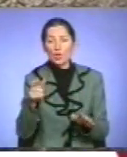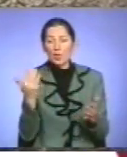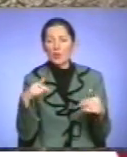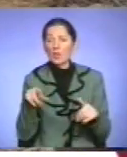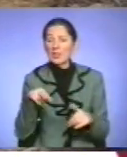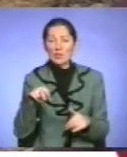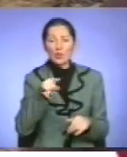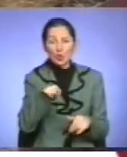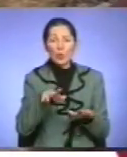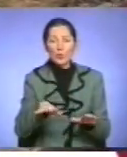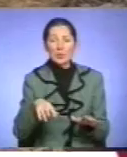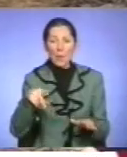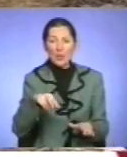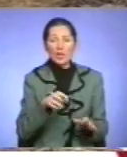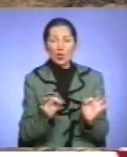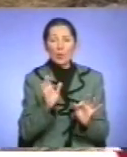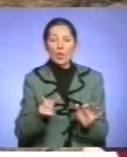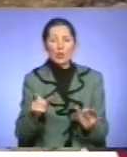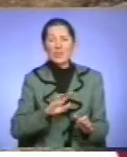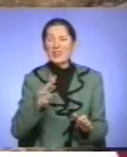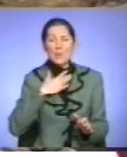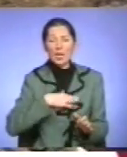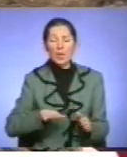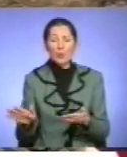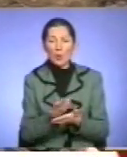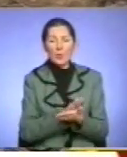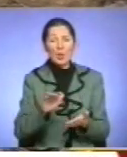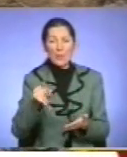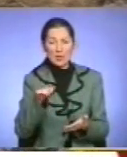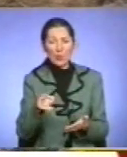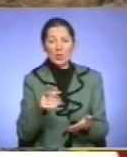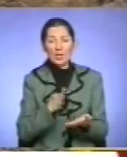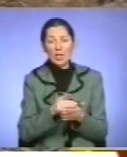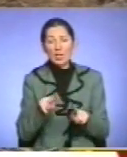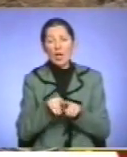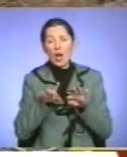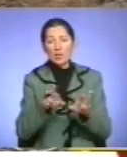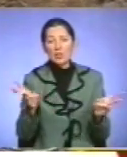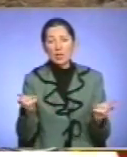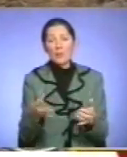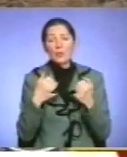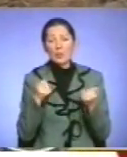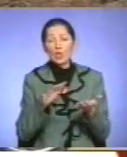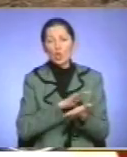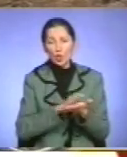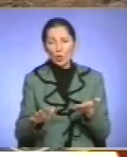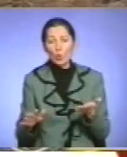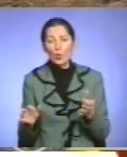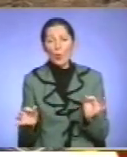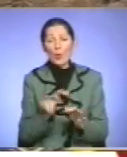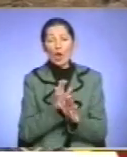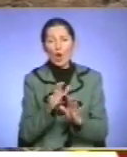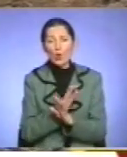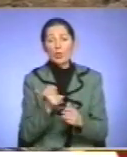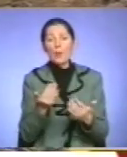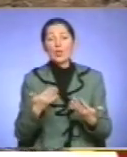люди. Неприємно прибрати після когось, але є така акція, що потрібно підтримати чистоту навколишнього середовища, де